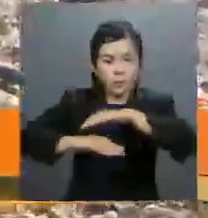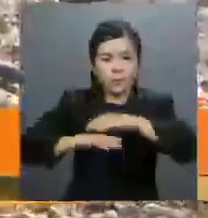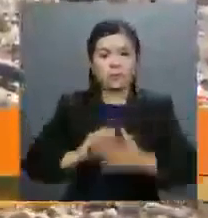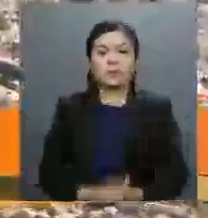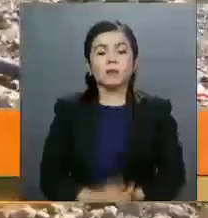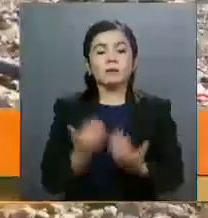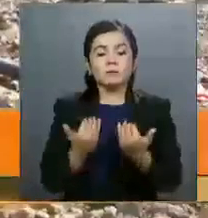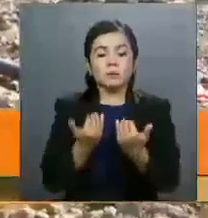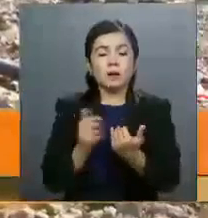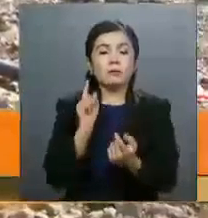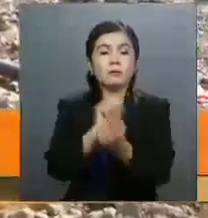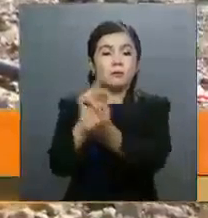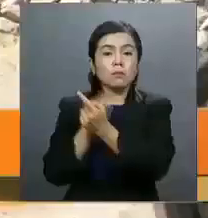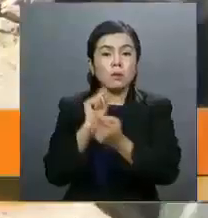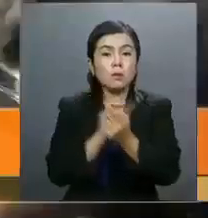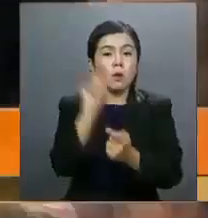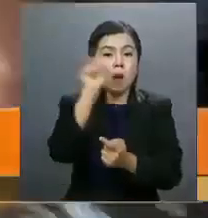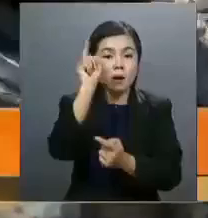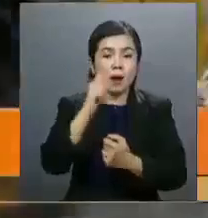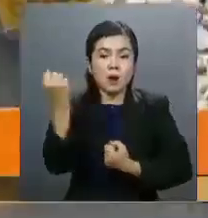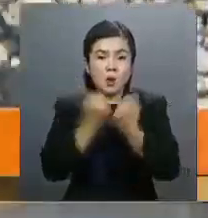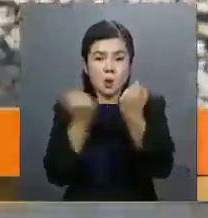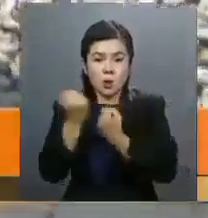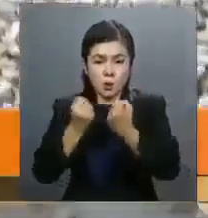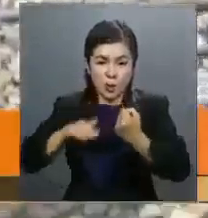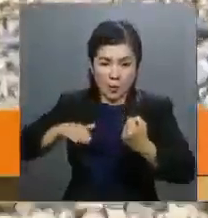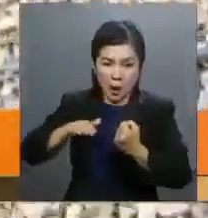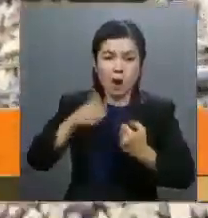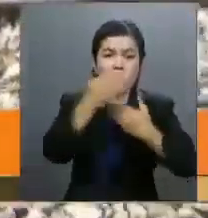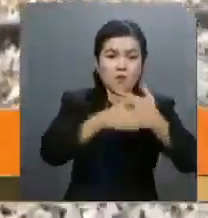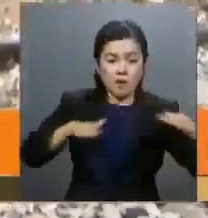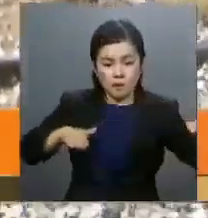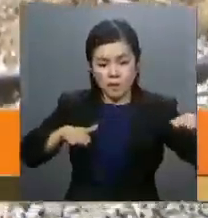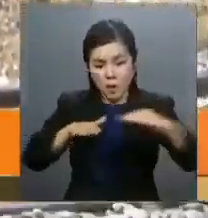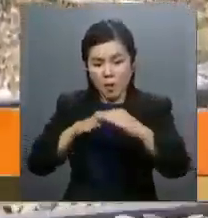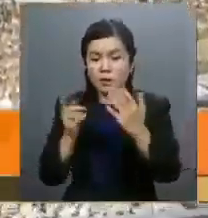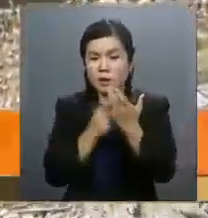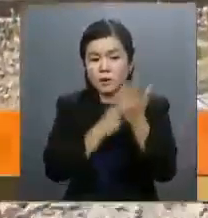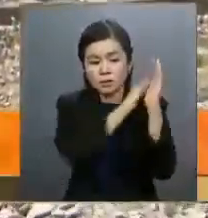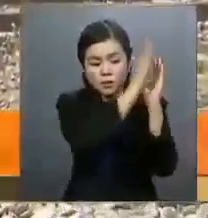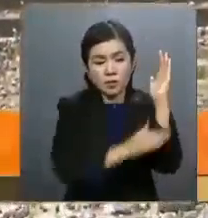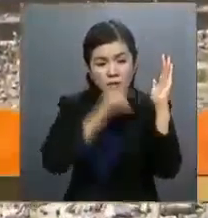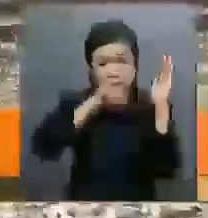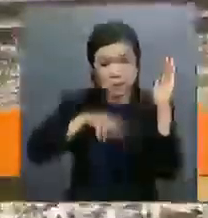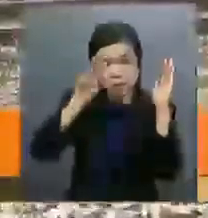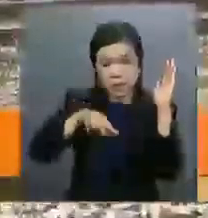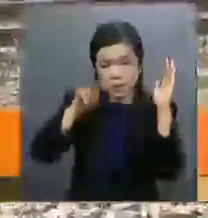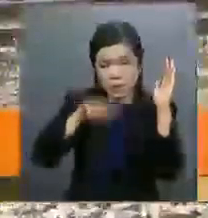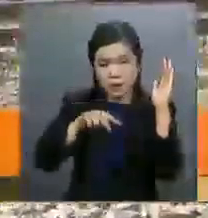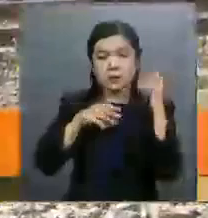ในปัจจุบันนะคะพบว่ามีจุดตัดทางรถไฟทั่วประเทศประมาณ 2,624 แห่งได้รับการอนุญ